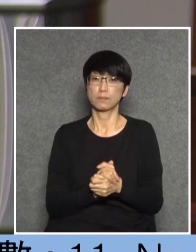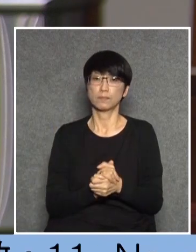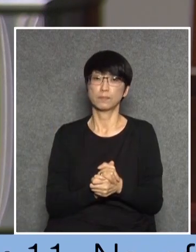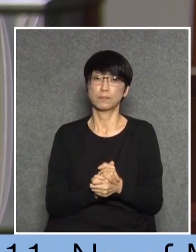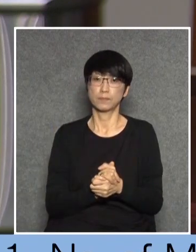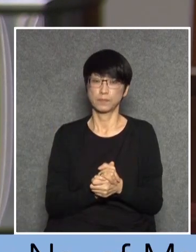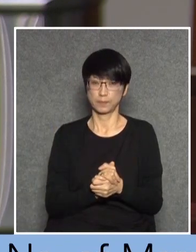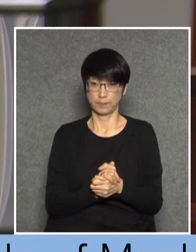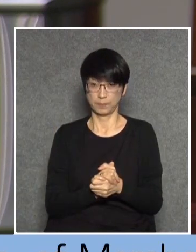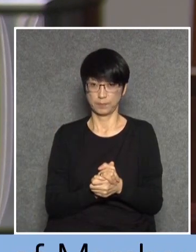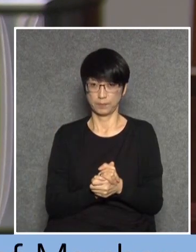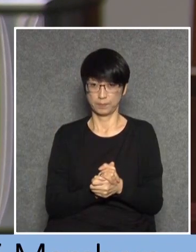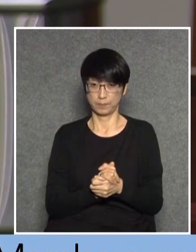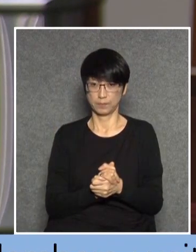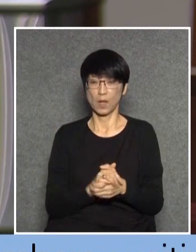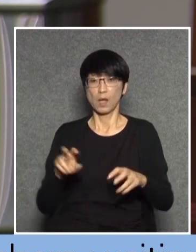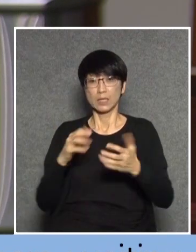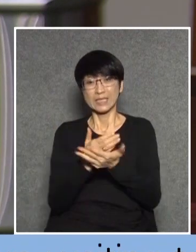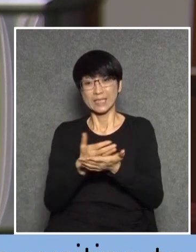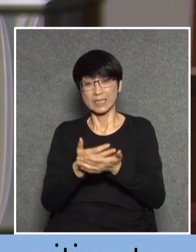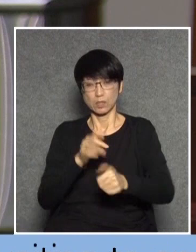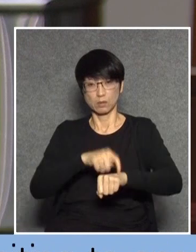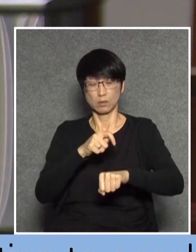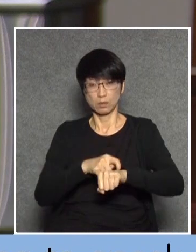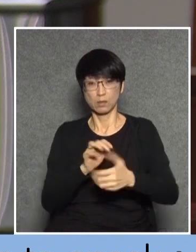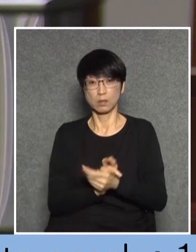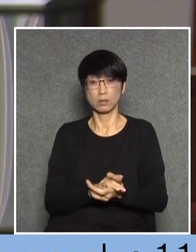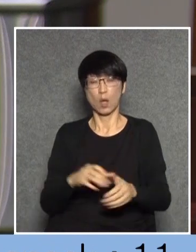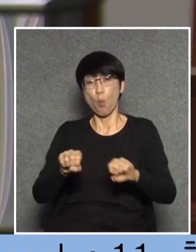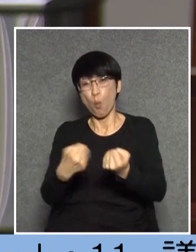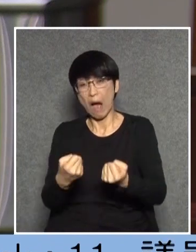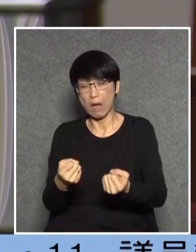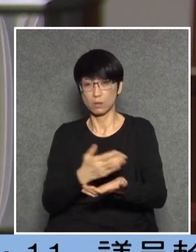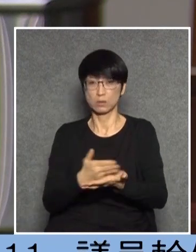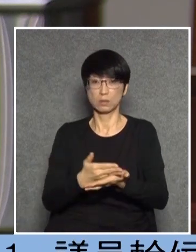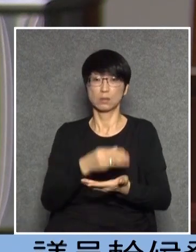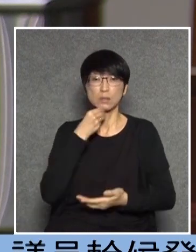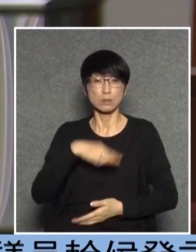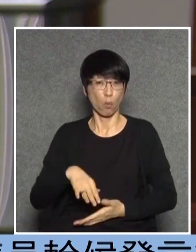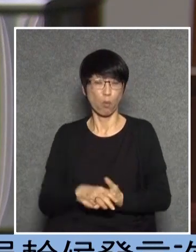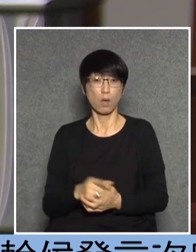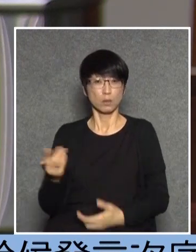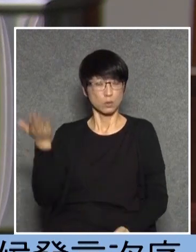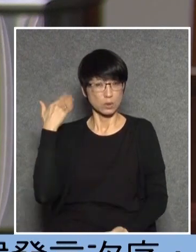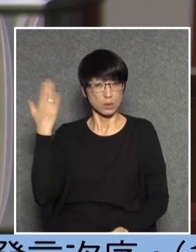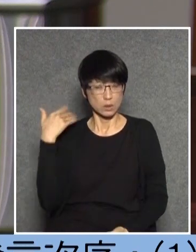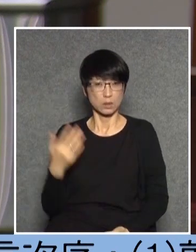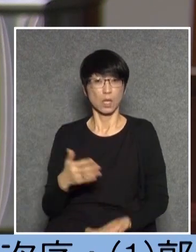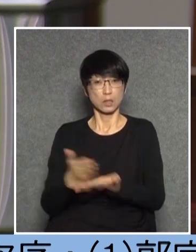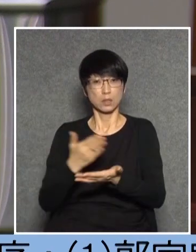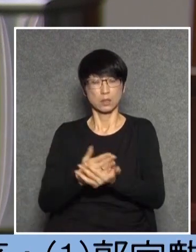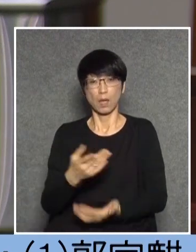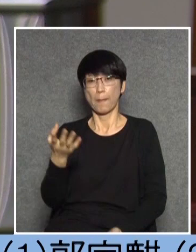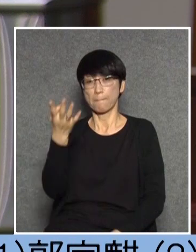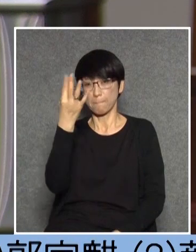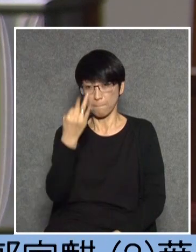在这个即是进行测试期间又试过跪低，是吗？即係總之，過去咧好多次測試都有問題嘅，